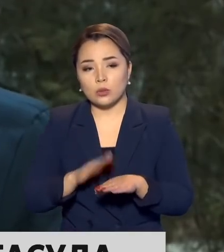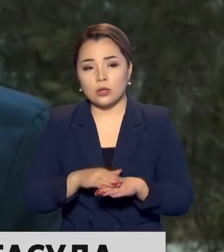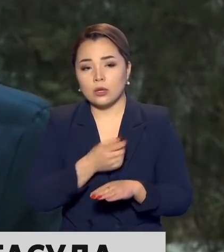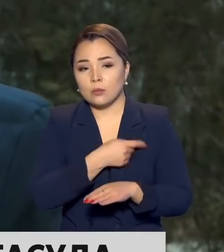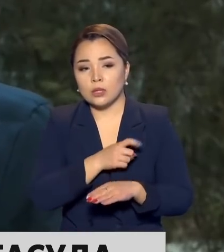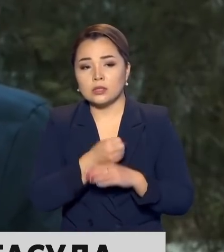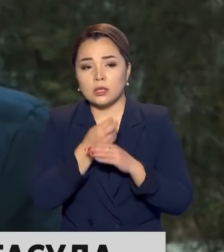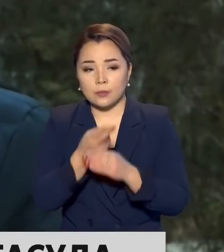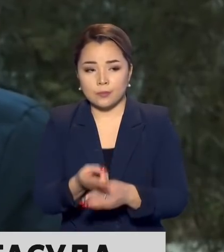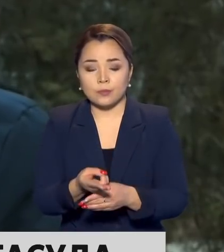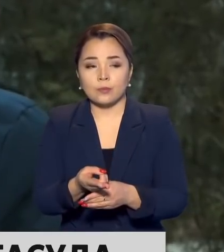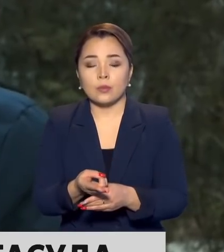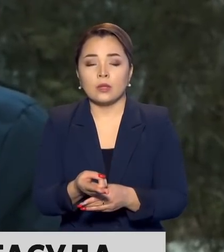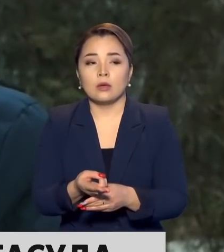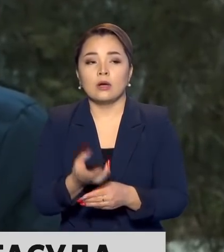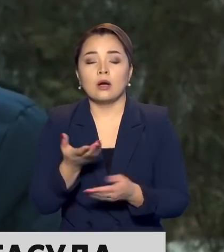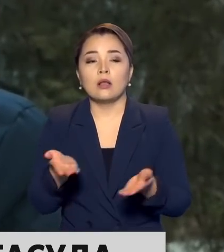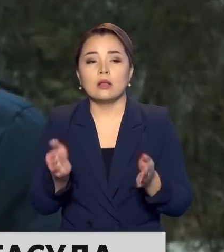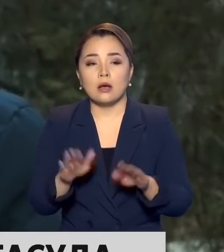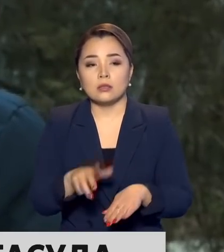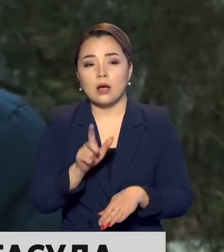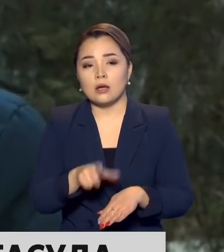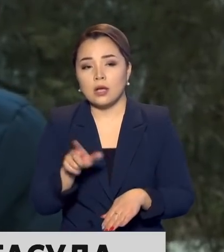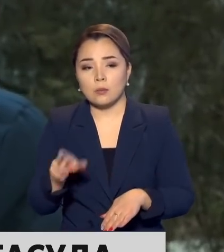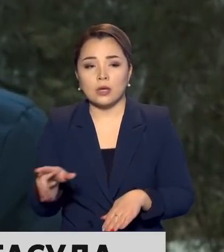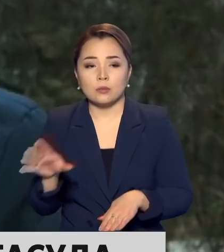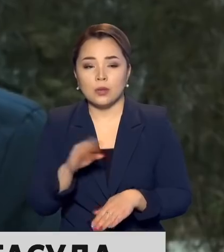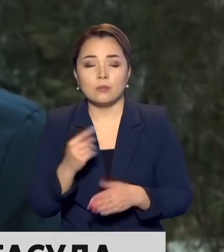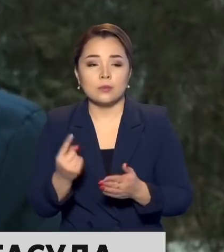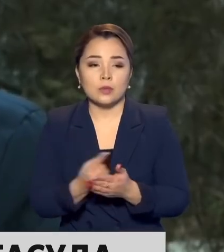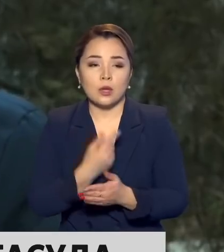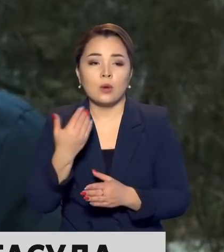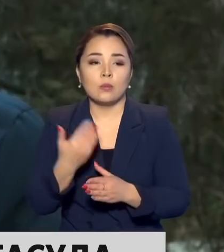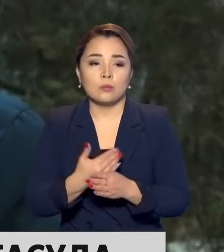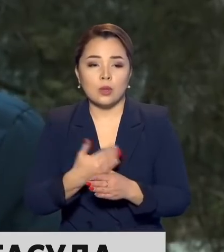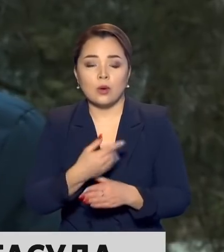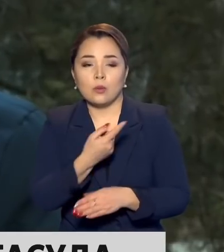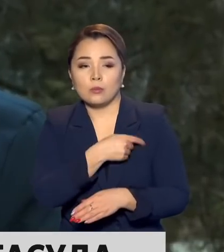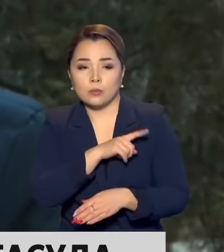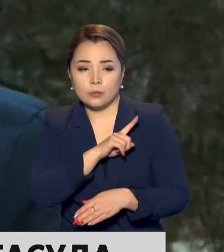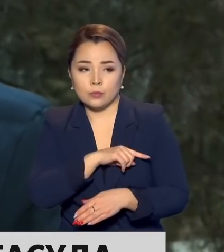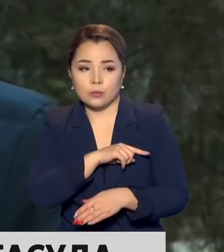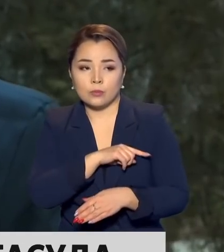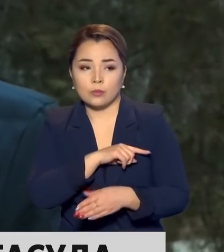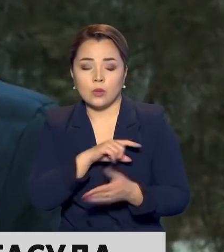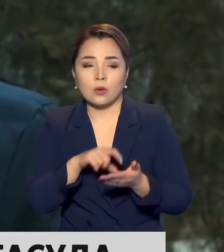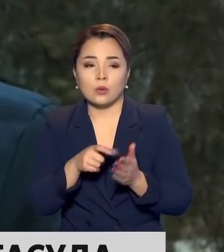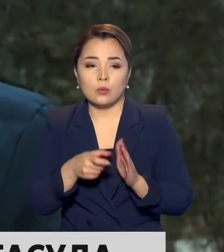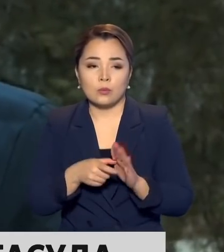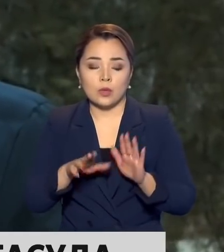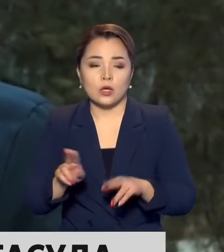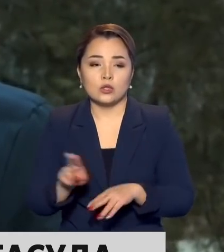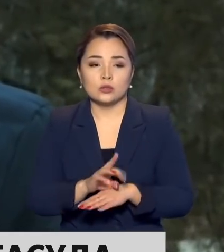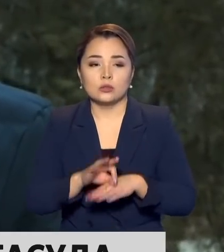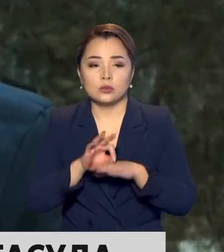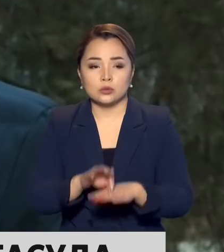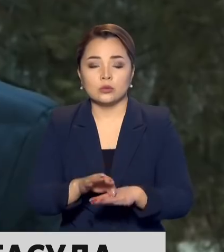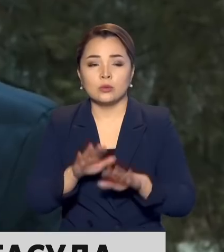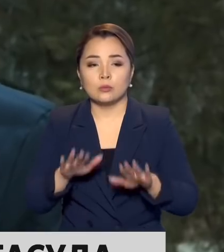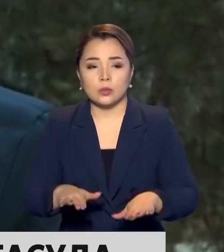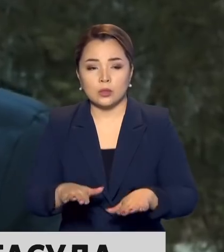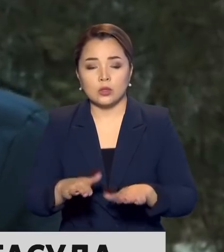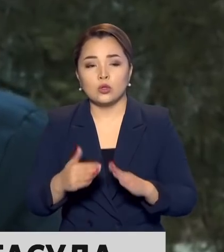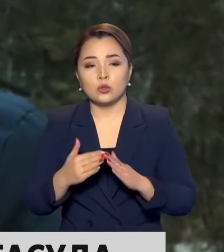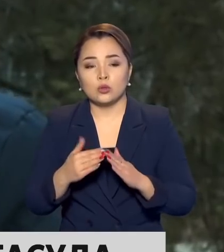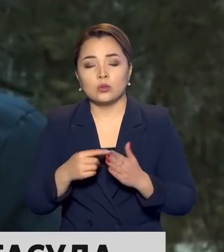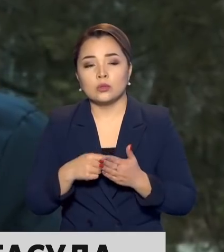бөлімшесінде. Қалған азаматтардың барлықтарын алғашқы дәрігерлік көмек көрсетілгеннен кейін амбулаторлық ем алу үшін тұрғылықты